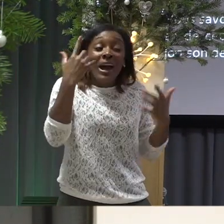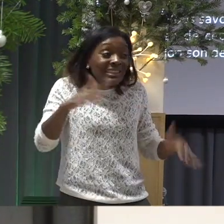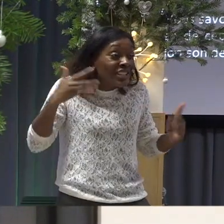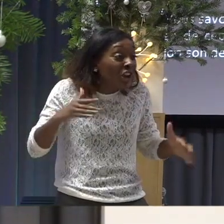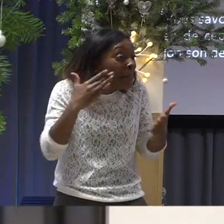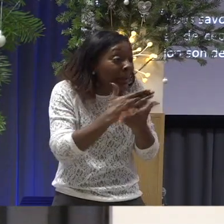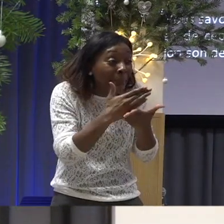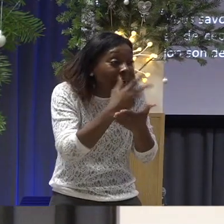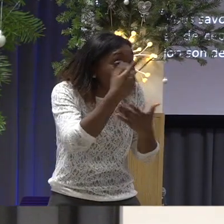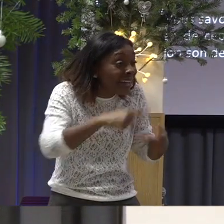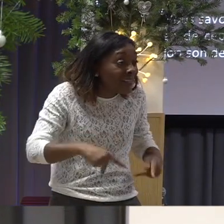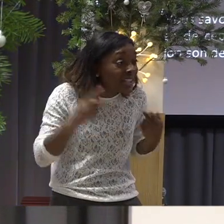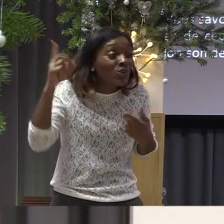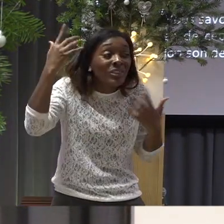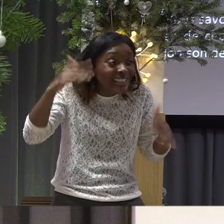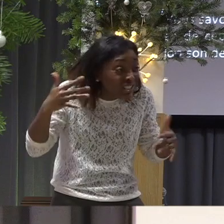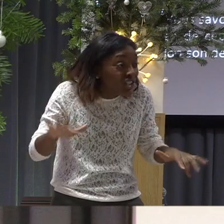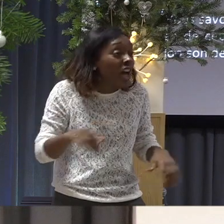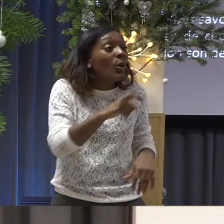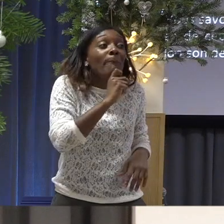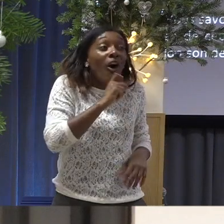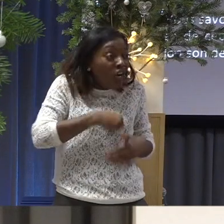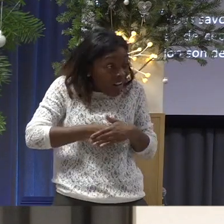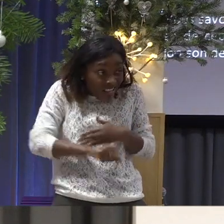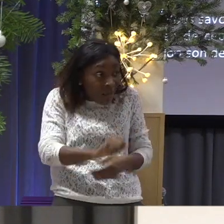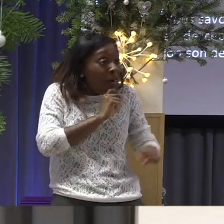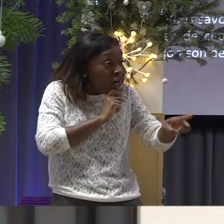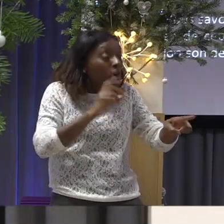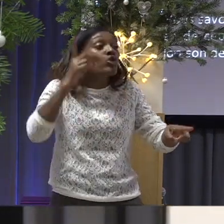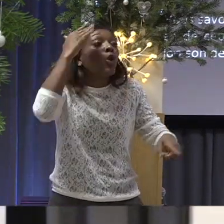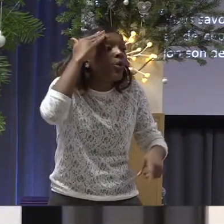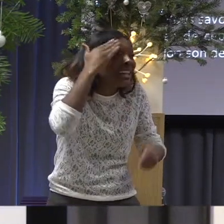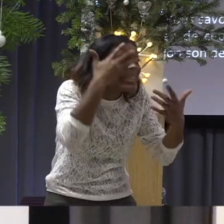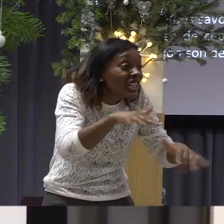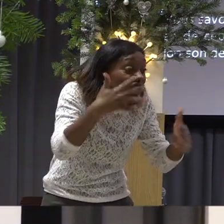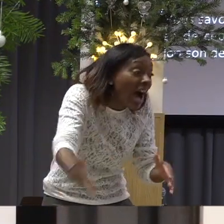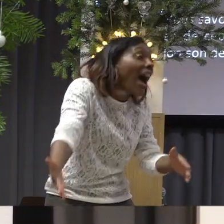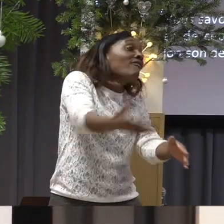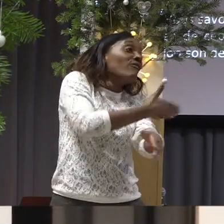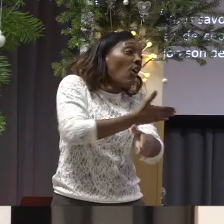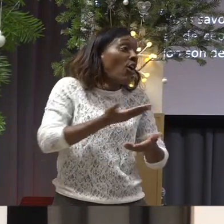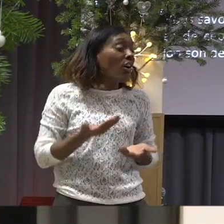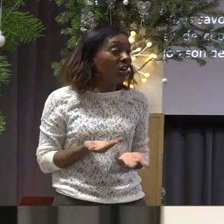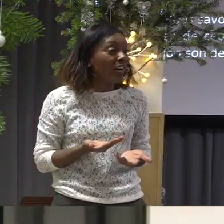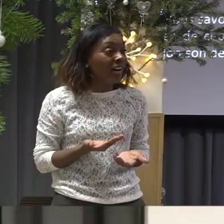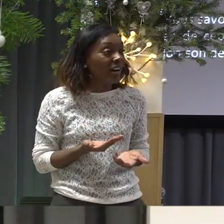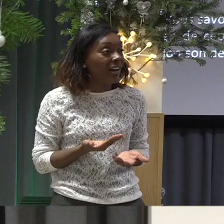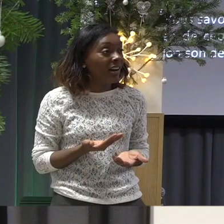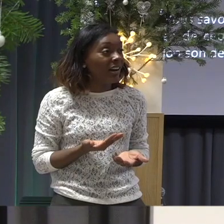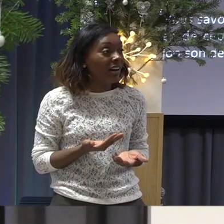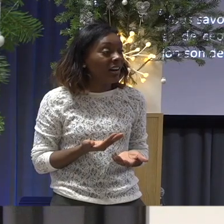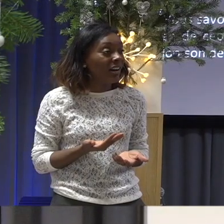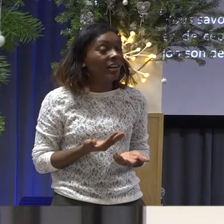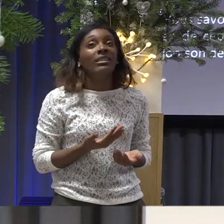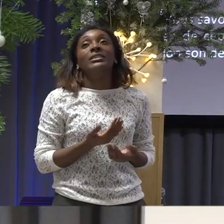que tu viennes dans ce monde, pendant que tu es dans ce monde et pour le restant de ta vie. Et Dieu fait travailler les